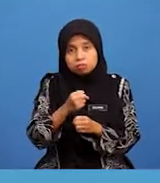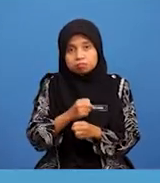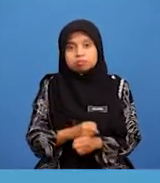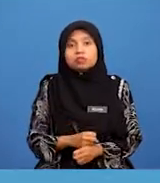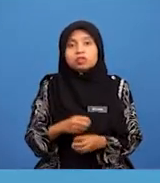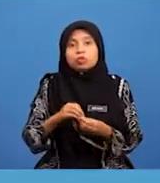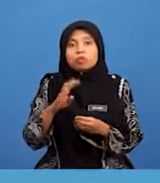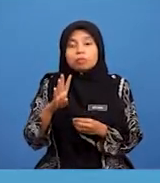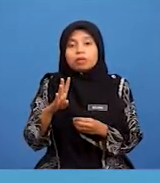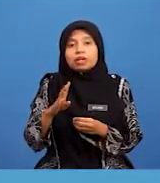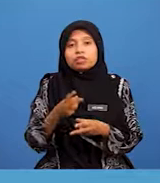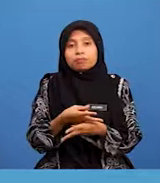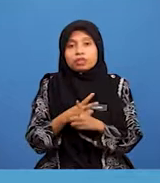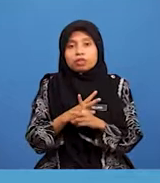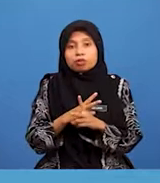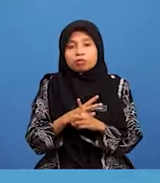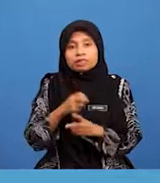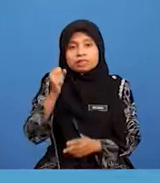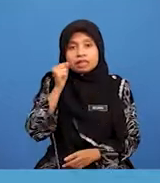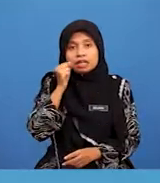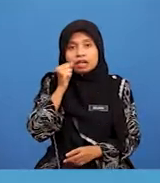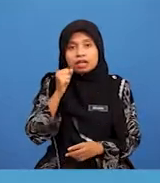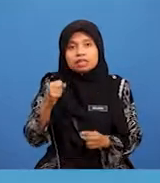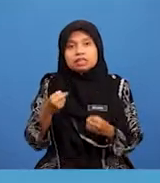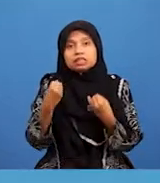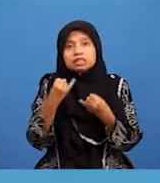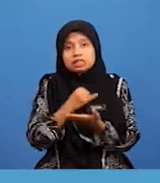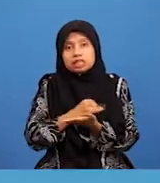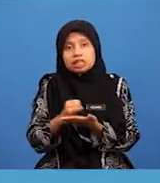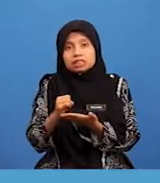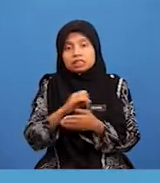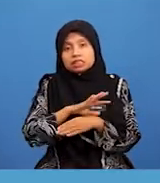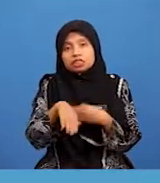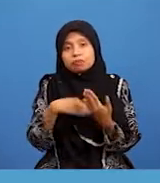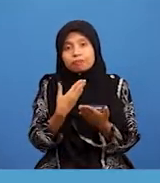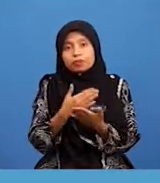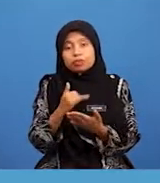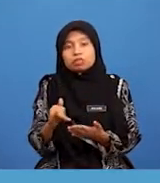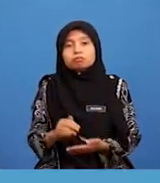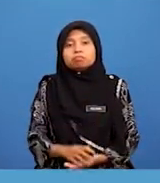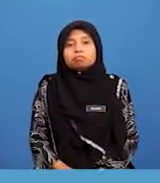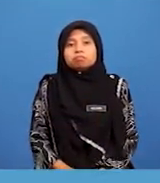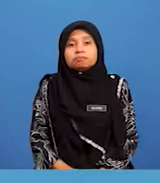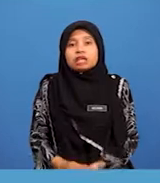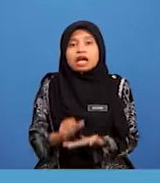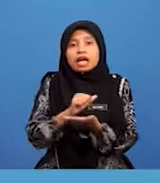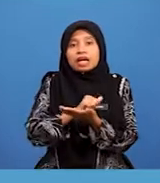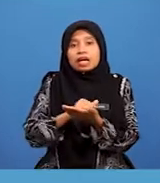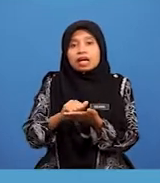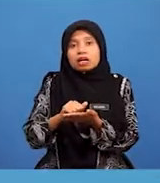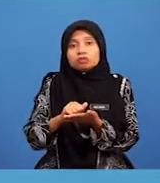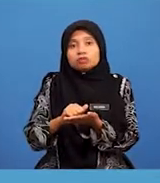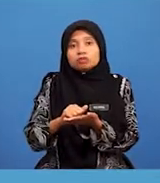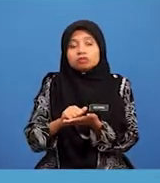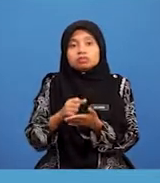keempat, pinjaman Sarah dijelaskan sepenuhnya. Yang kelima, akaun semasa